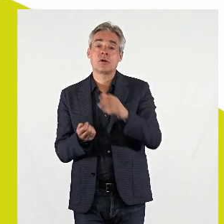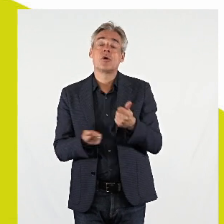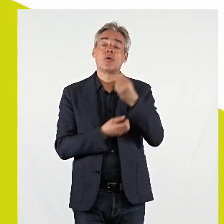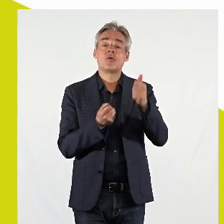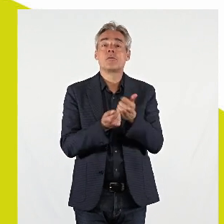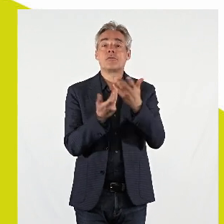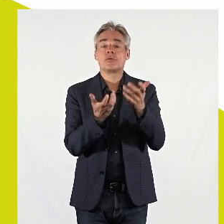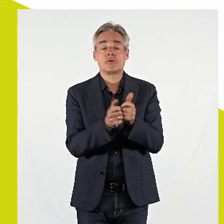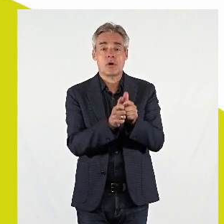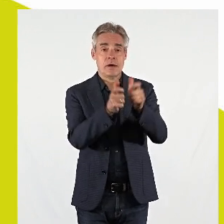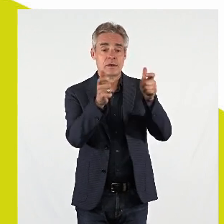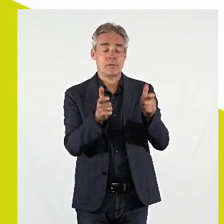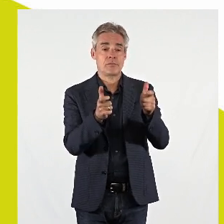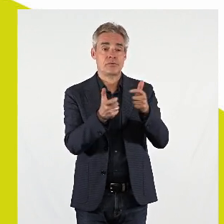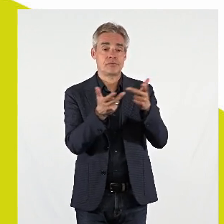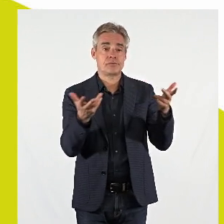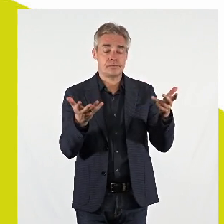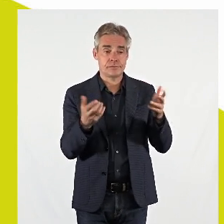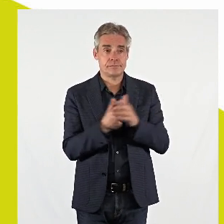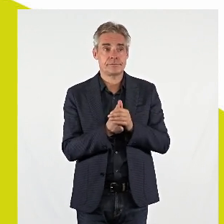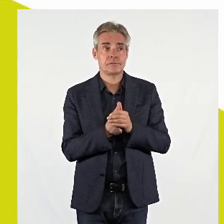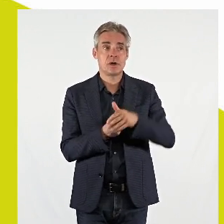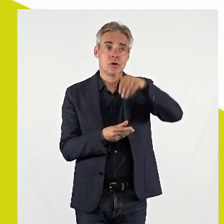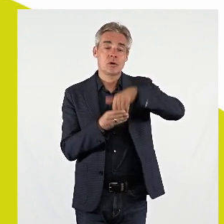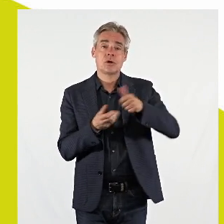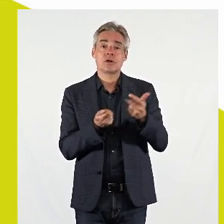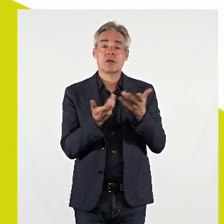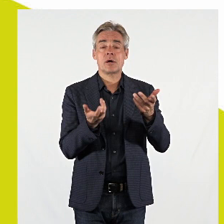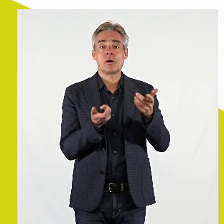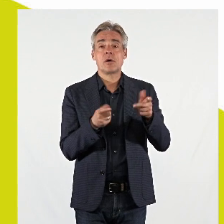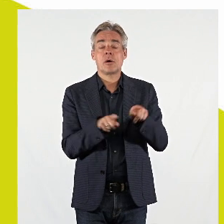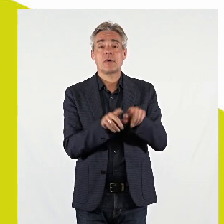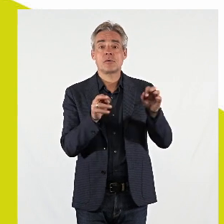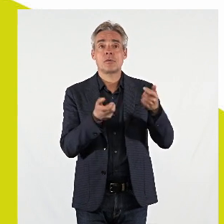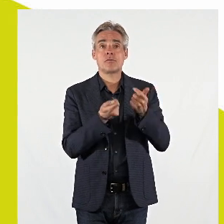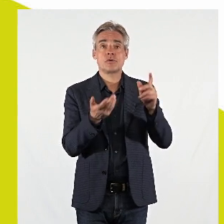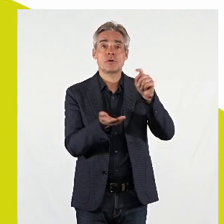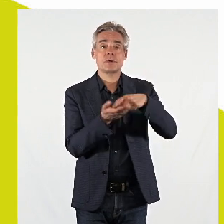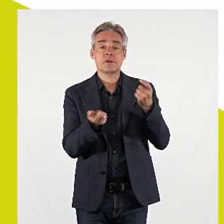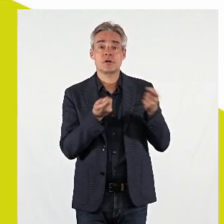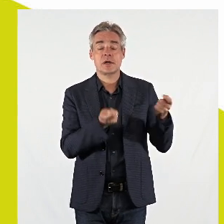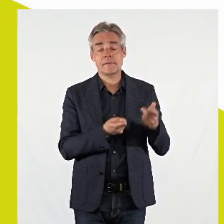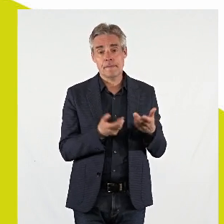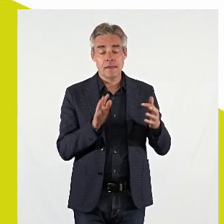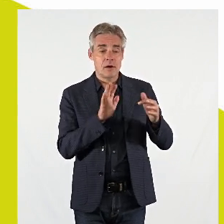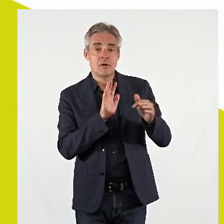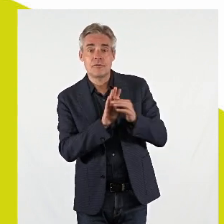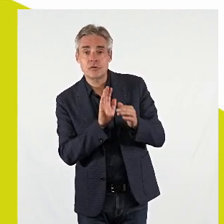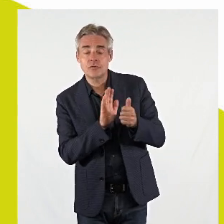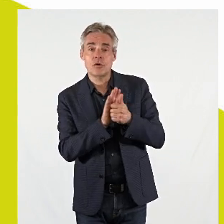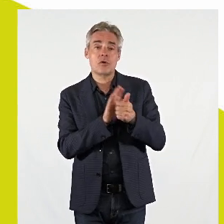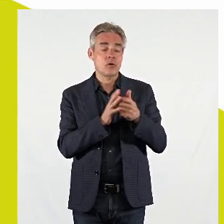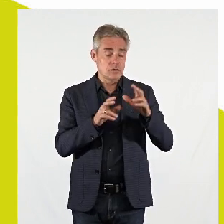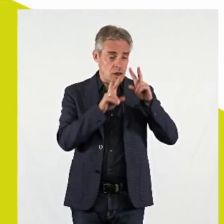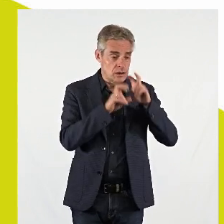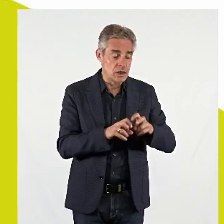d'une entité publique ou privée qui va gérer plusieurs sites et qui va pouvoir avoir des fonctions d'analyse, de gestion et de